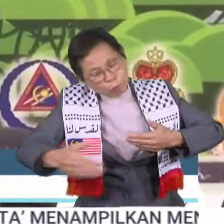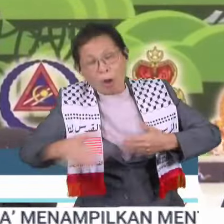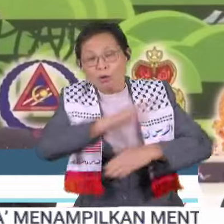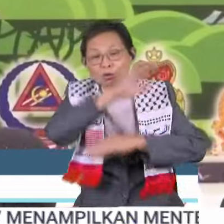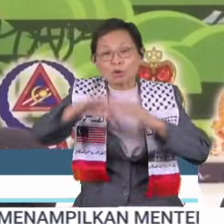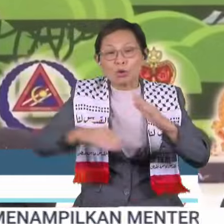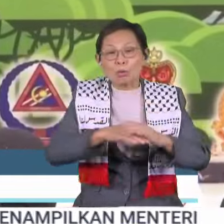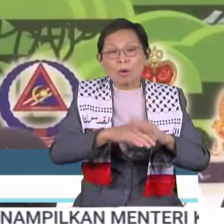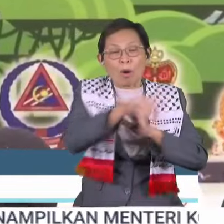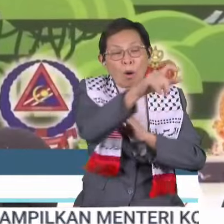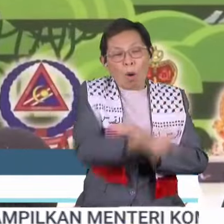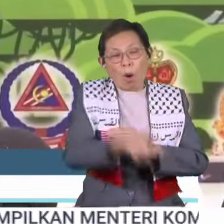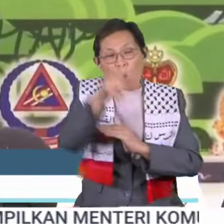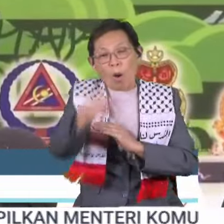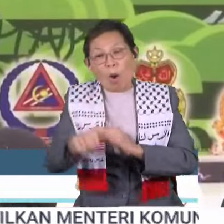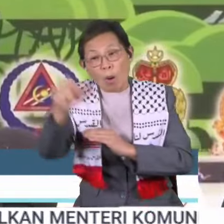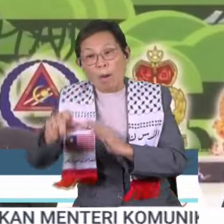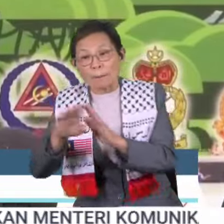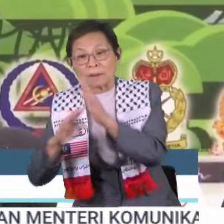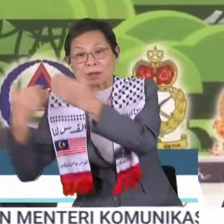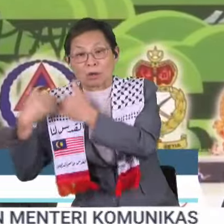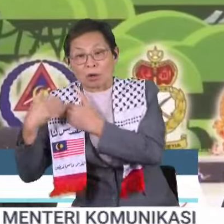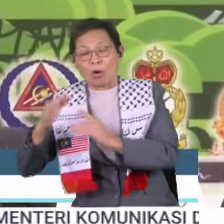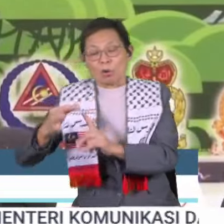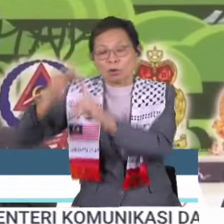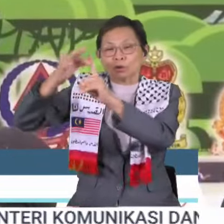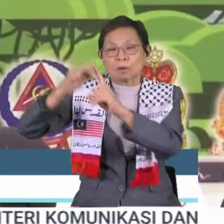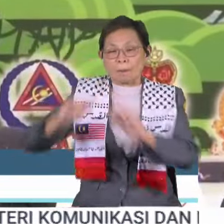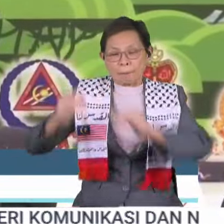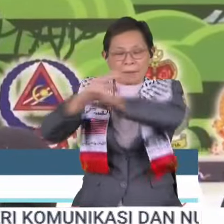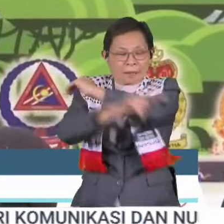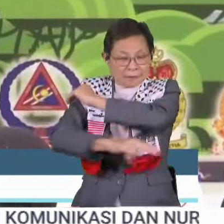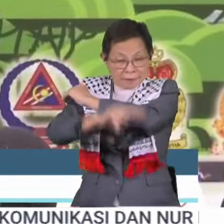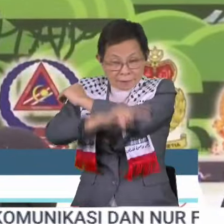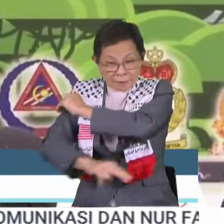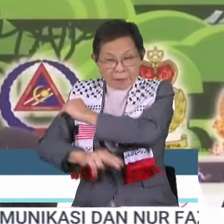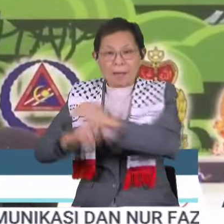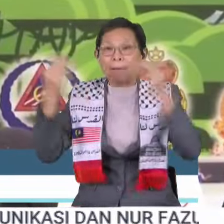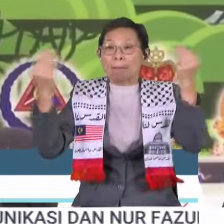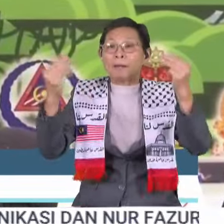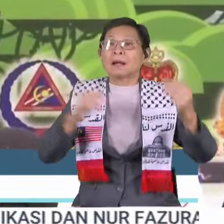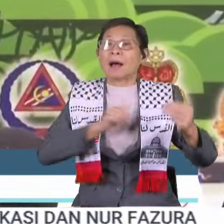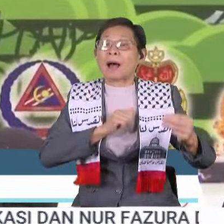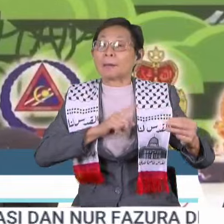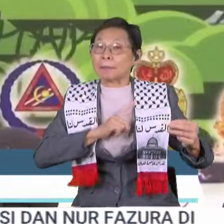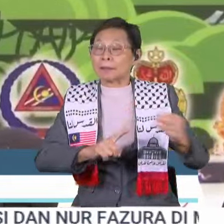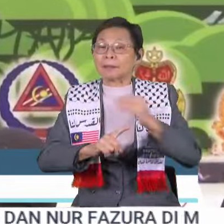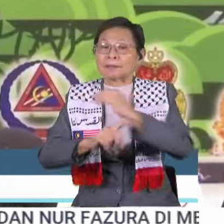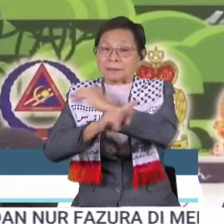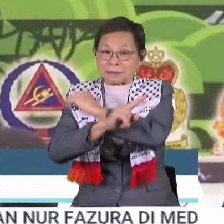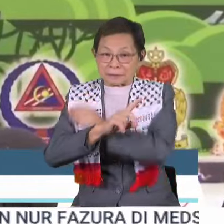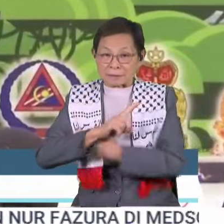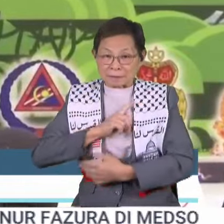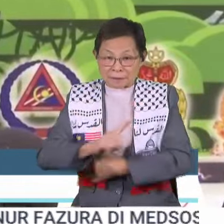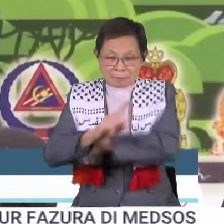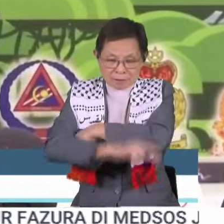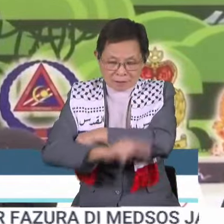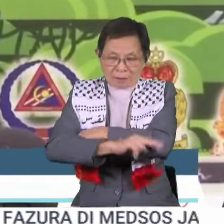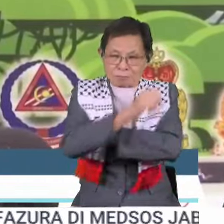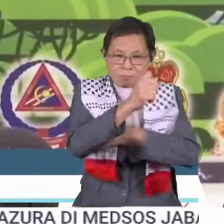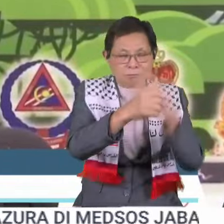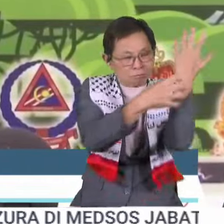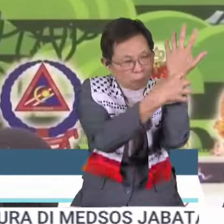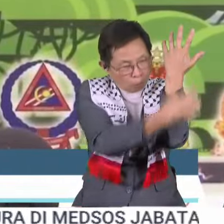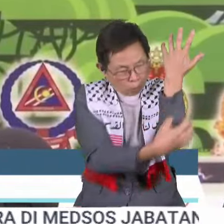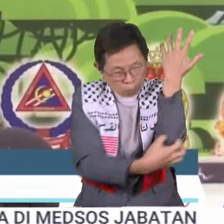stakeholders khusus di peringkat negeri-negeri, Majlis Agama Islam negeri-negeri, Mahkamah Syariah negeri-negeri